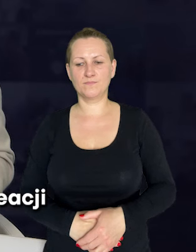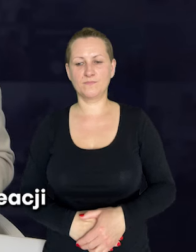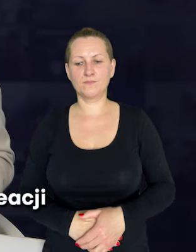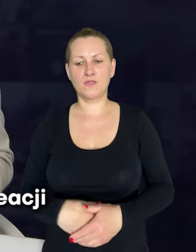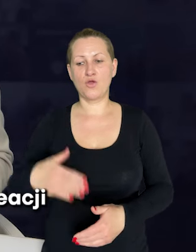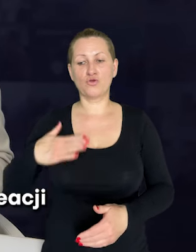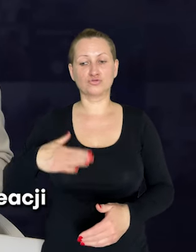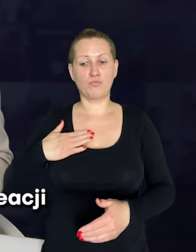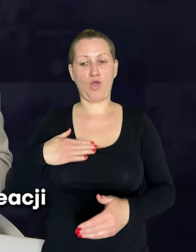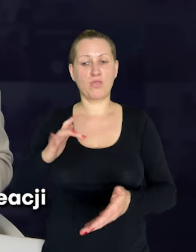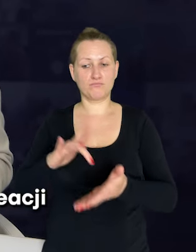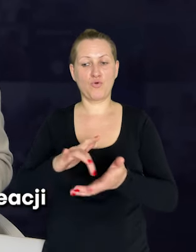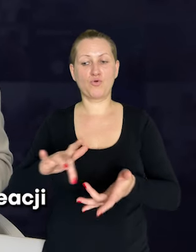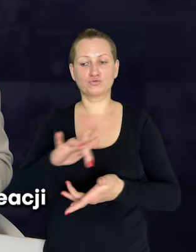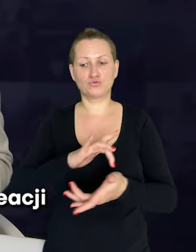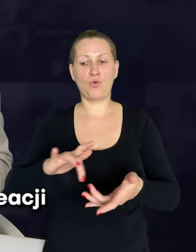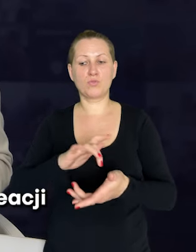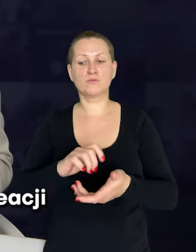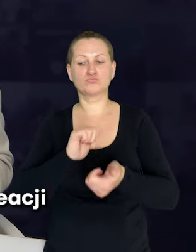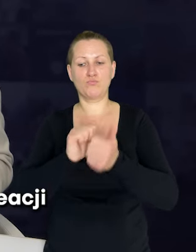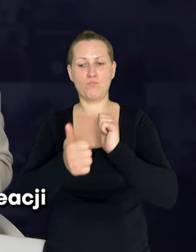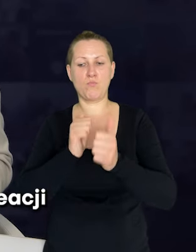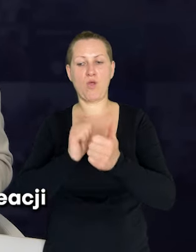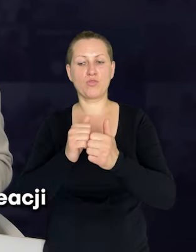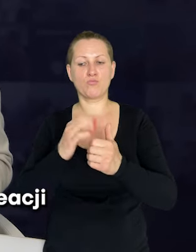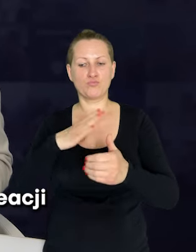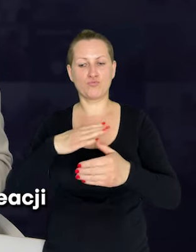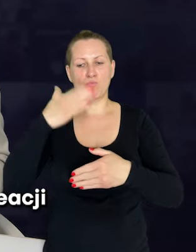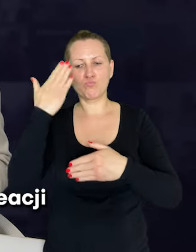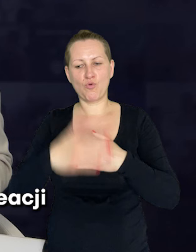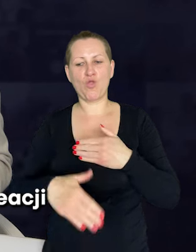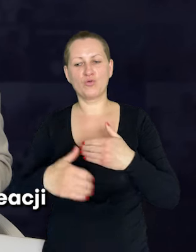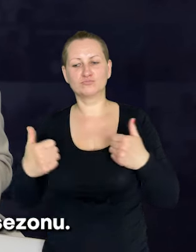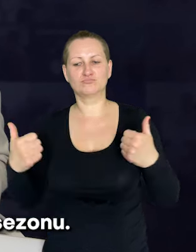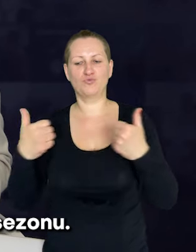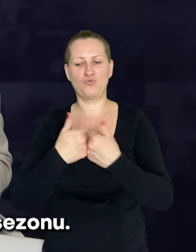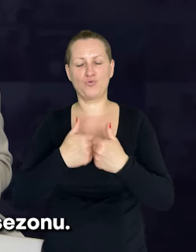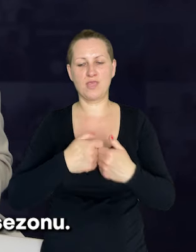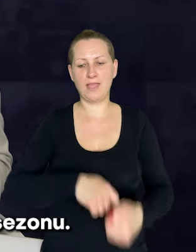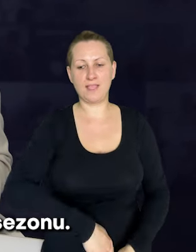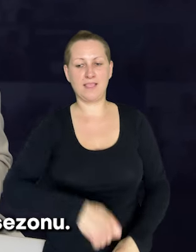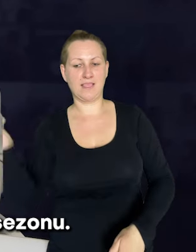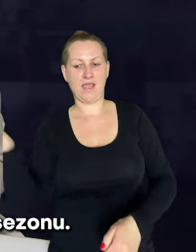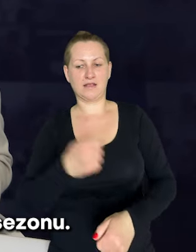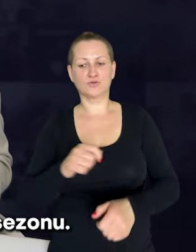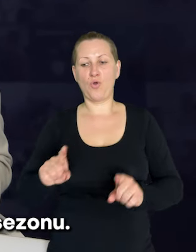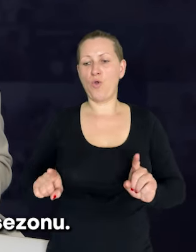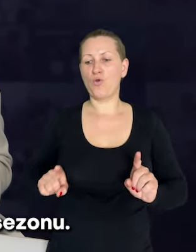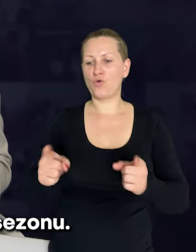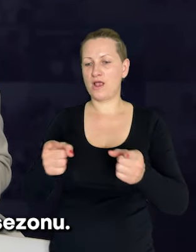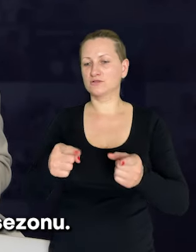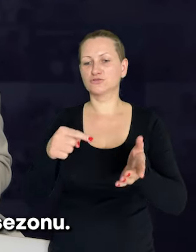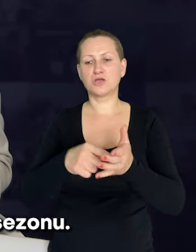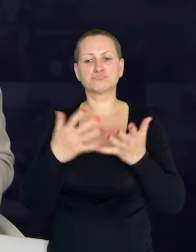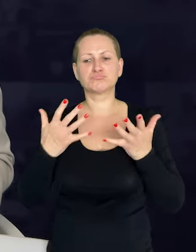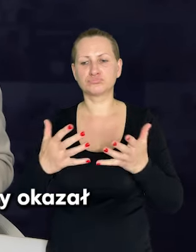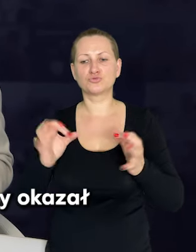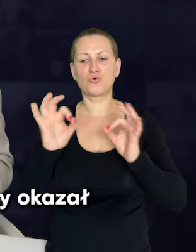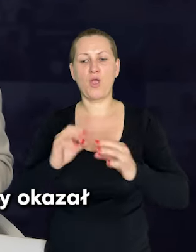W minioną sobotę w Ośrodku Sportu i Rekreacji zakończył się turniej tenisa ziemnego zorganizowany z okazji nowego rozpoczęcia